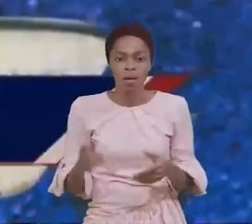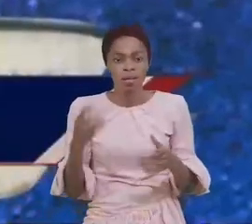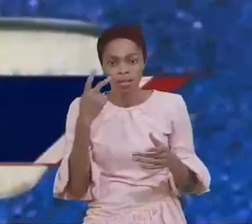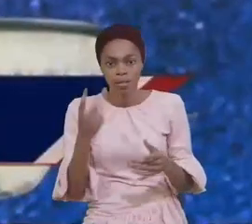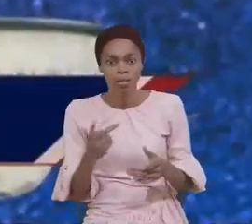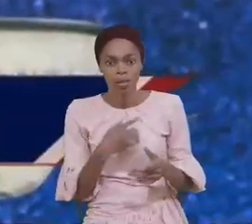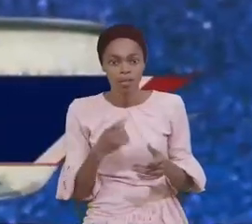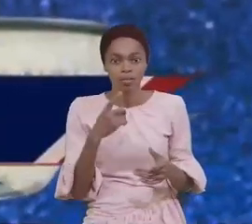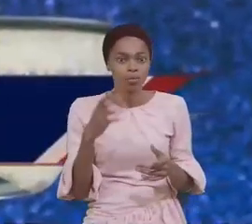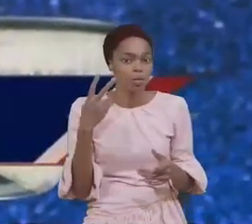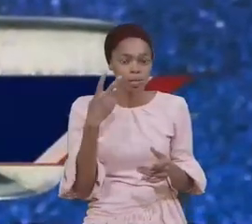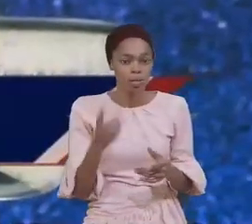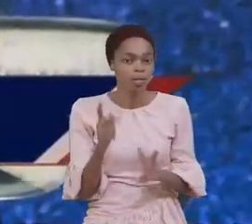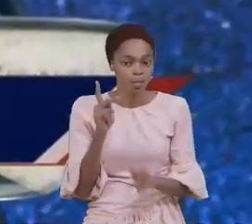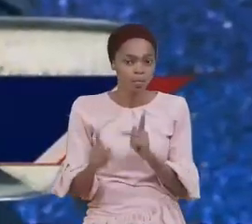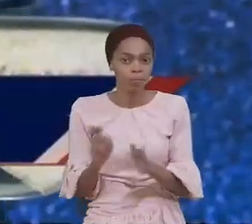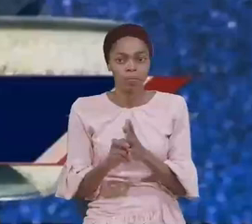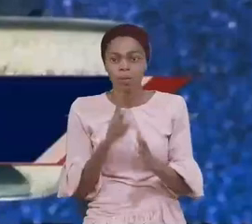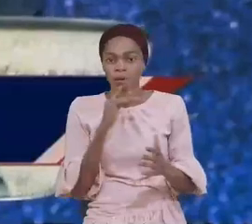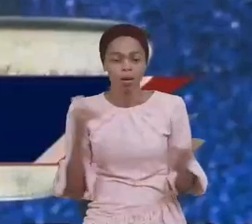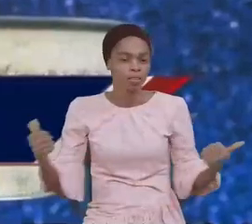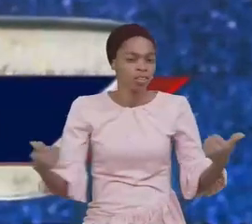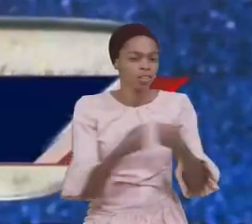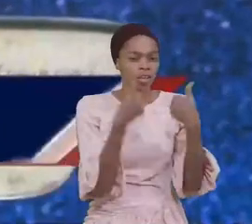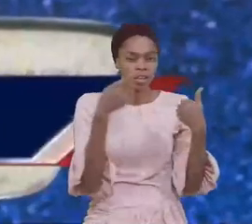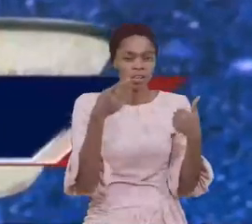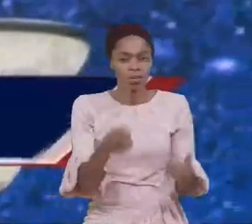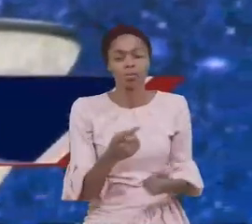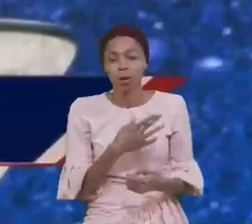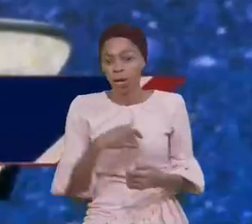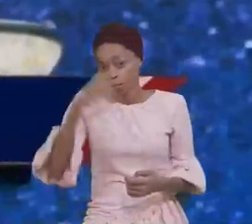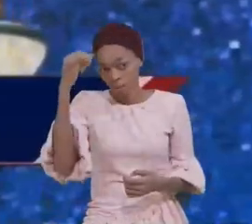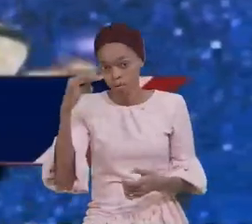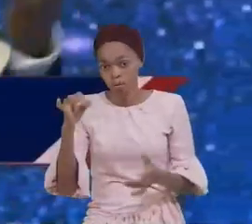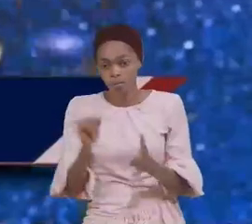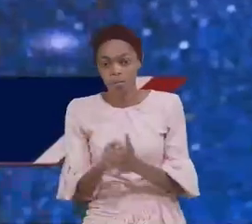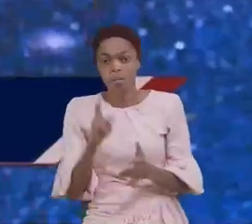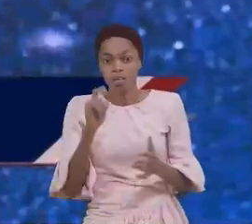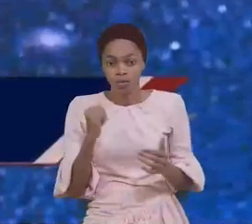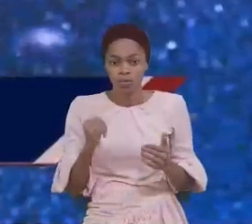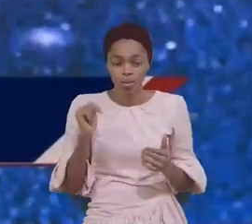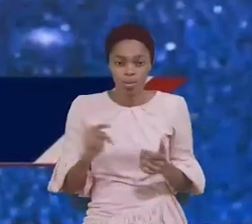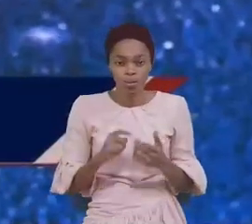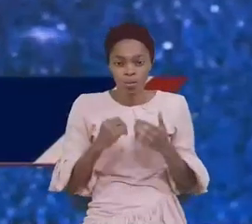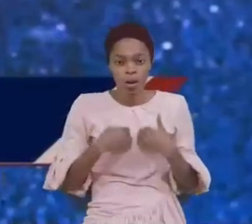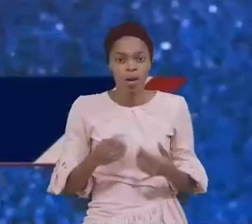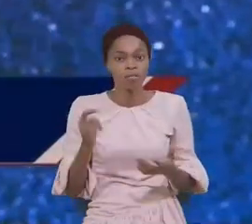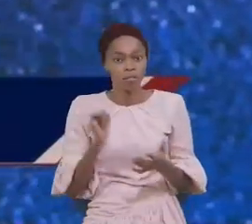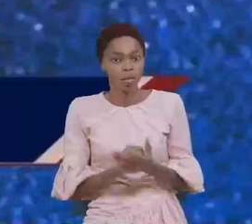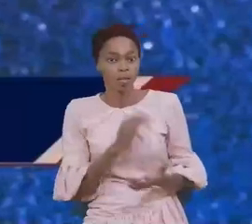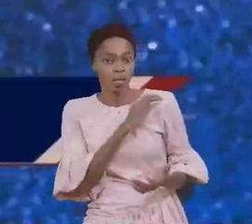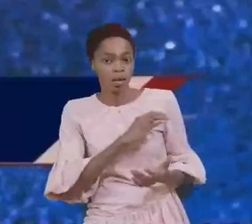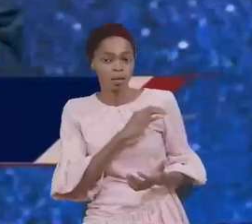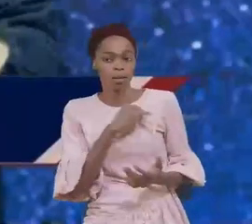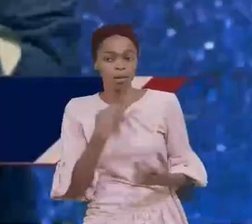jusqu'aux dents. Des gens qui vont les pousser. À cause de cela, il faut le cœur, la disposition de